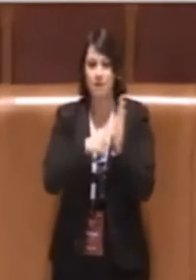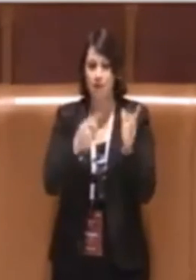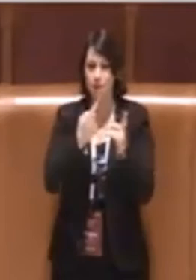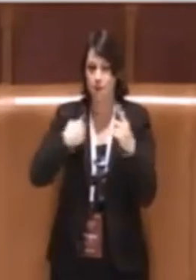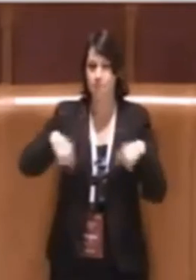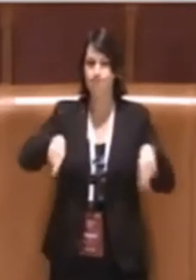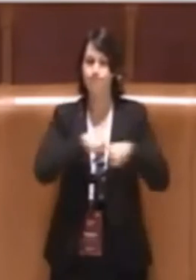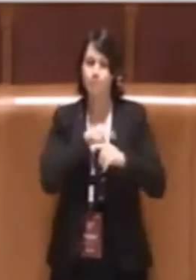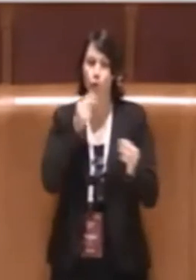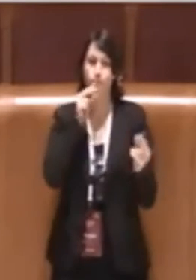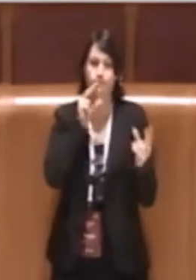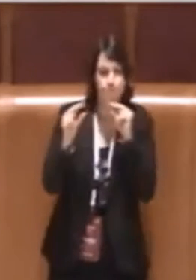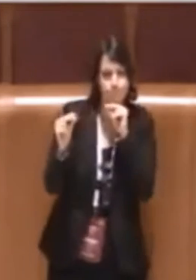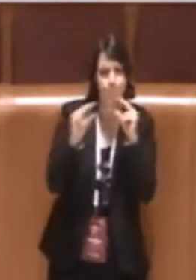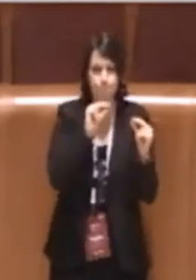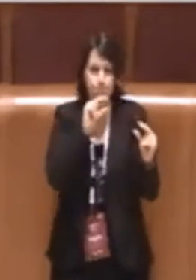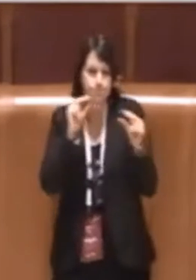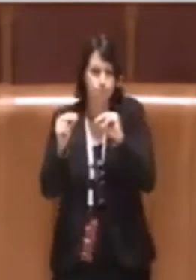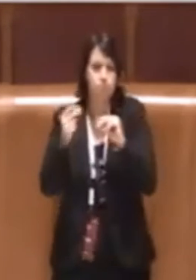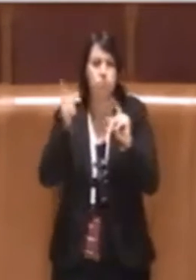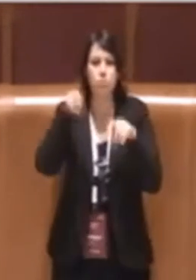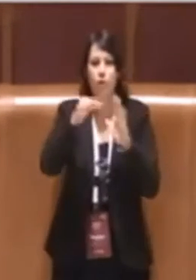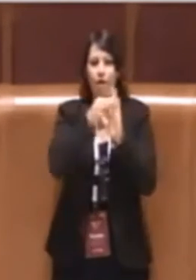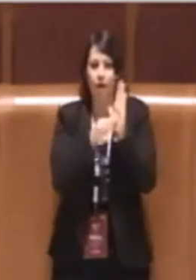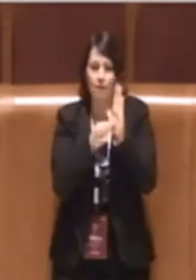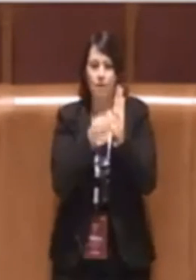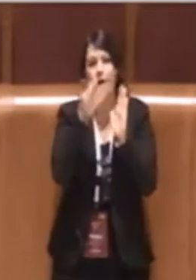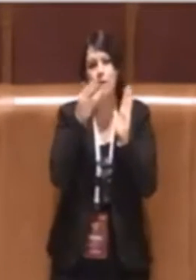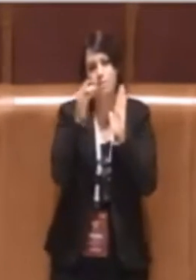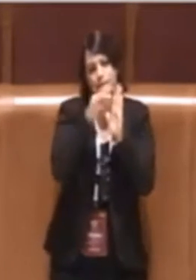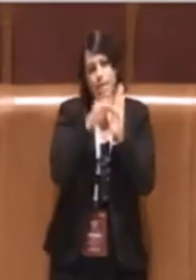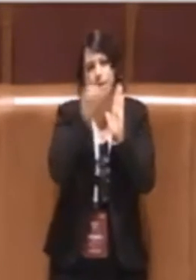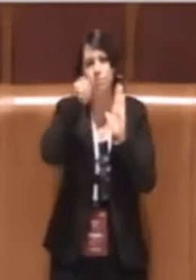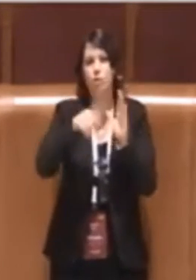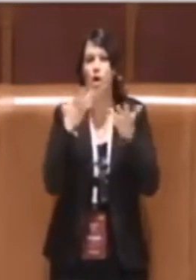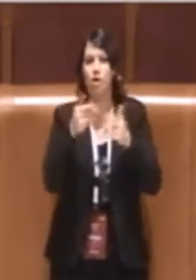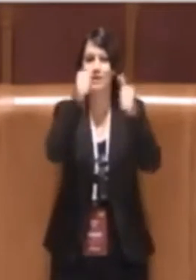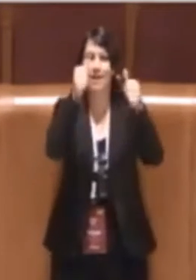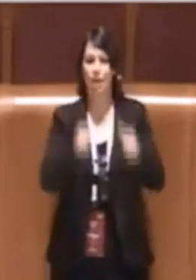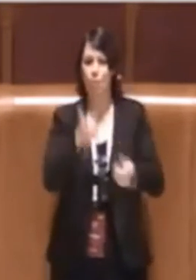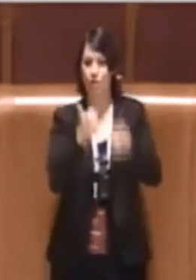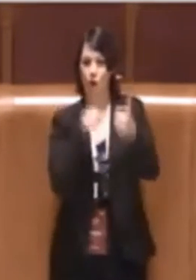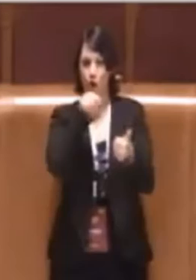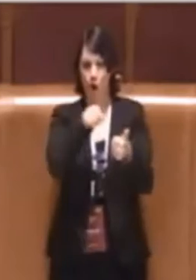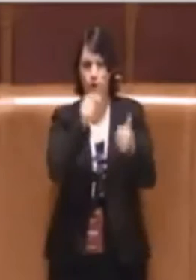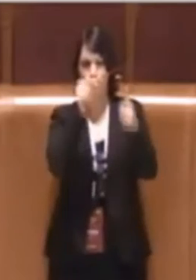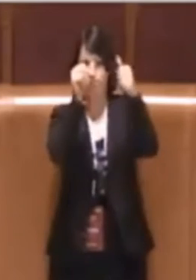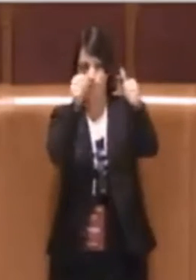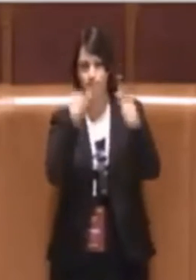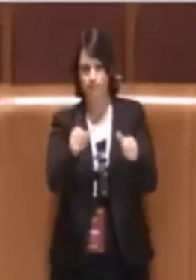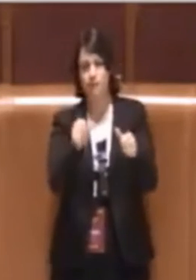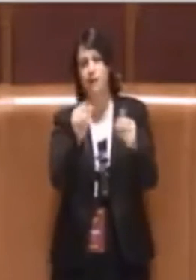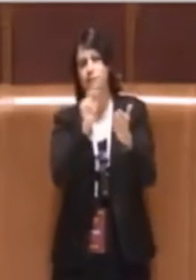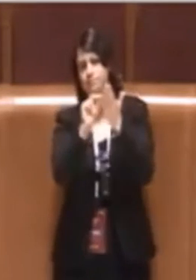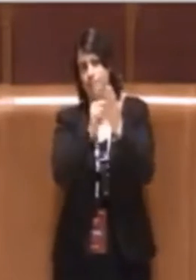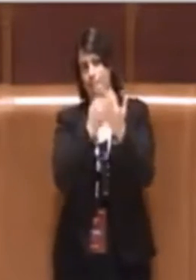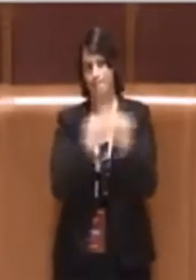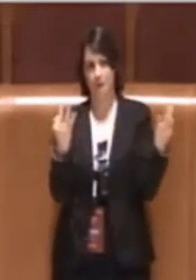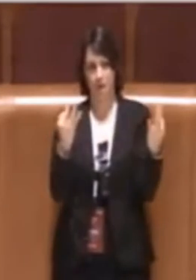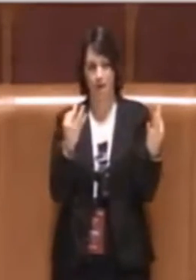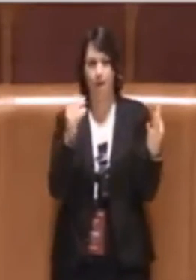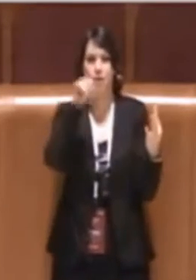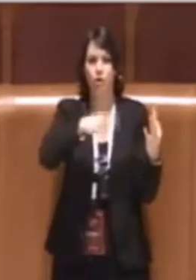punti in più diciamo da prevedere all'interno della graduatoria dopo numerosi tentativi anche di simulazione per le graduatorie,